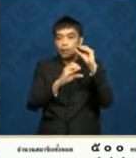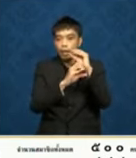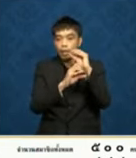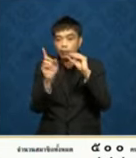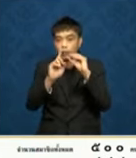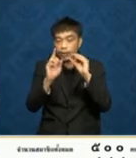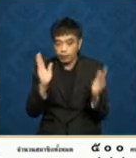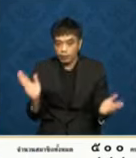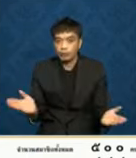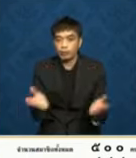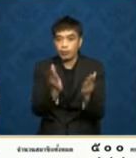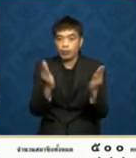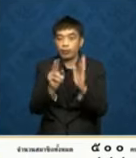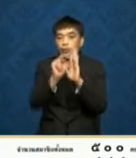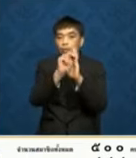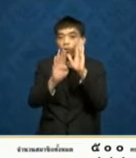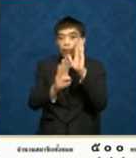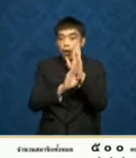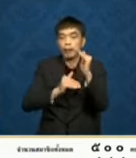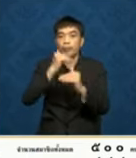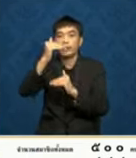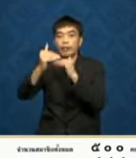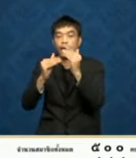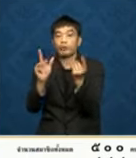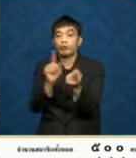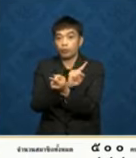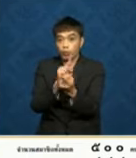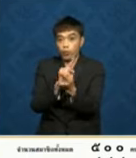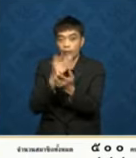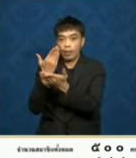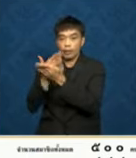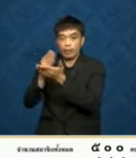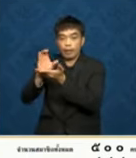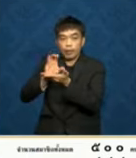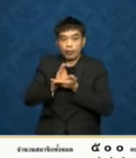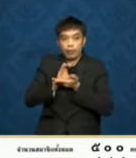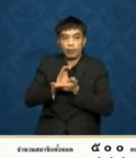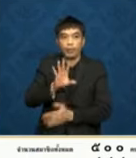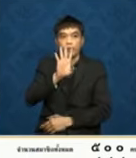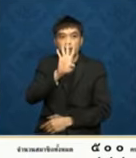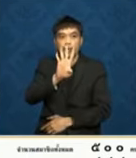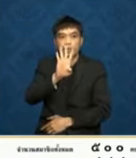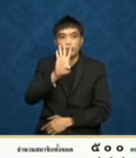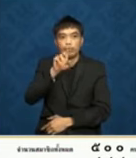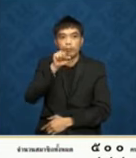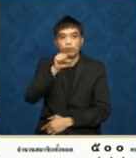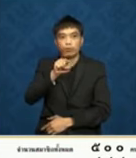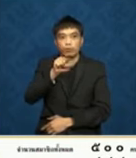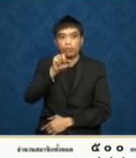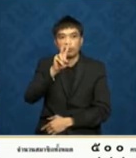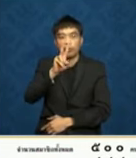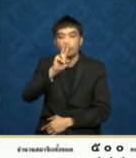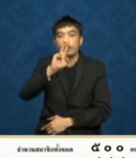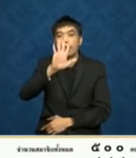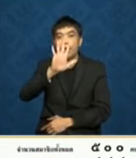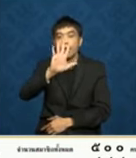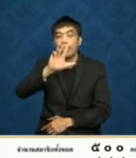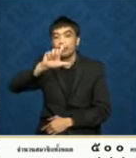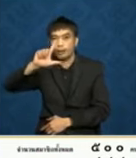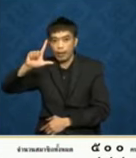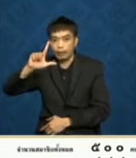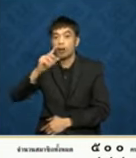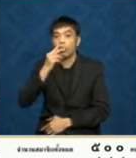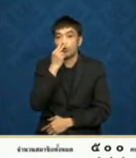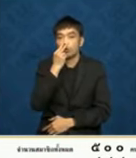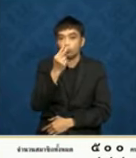เคลื่อนนโยบาย มาตรการ ด้านการพัฒนาสังคมได้รงประมาณ42.5 พนา of 2ซึ่งโครงการนี้